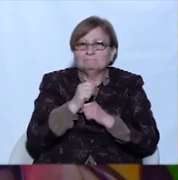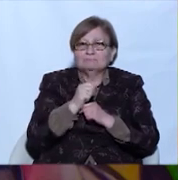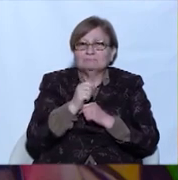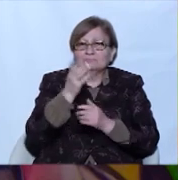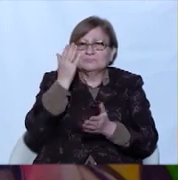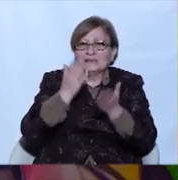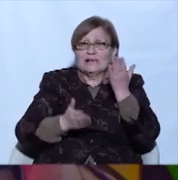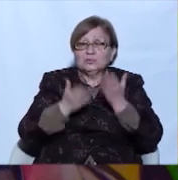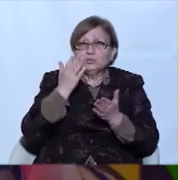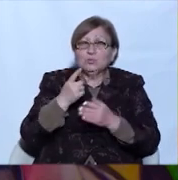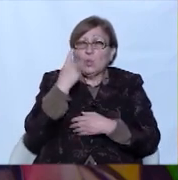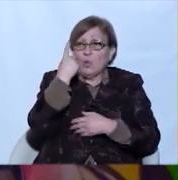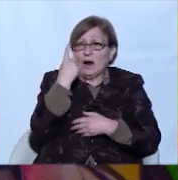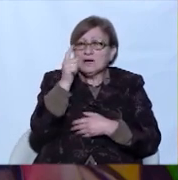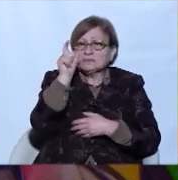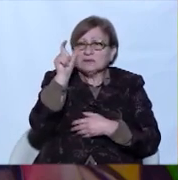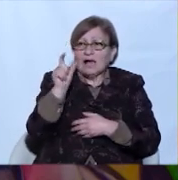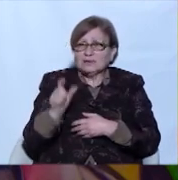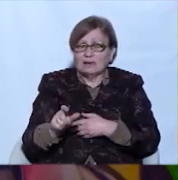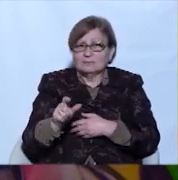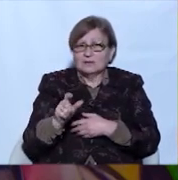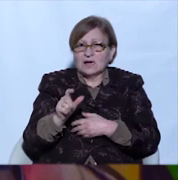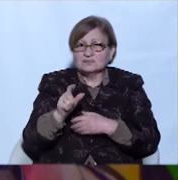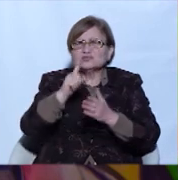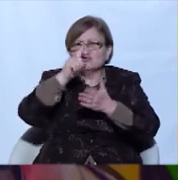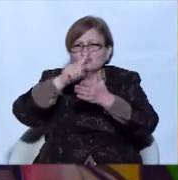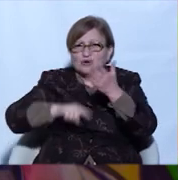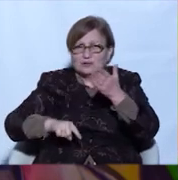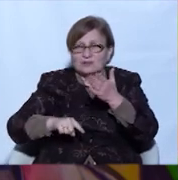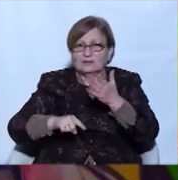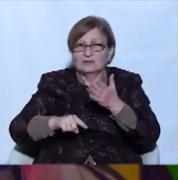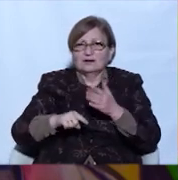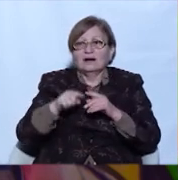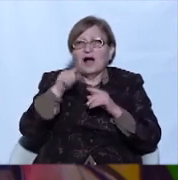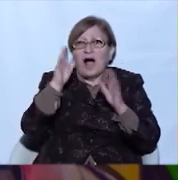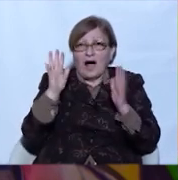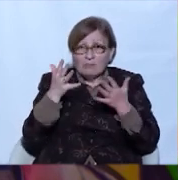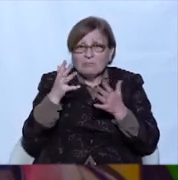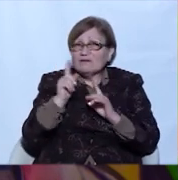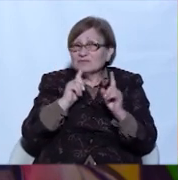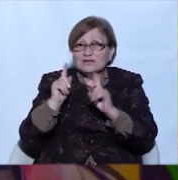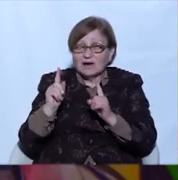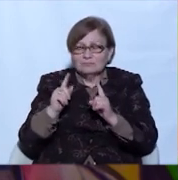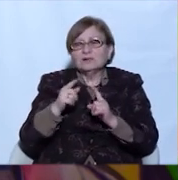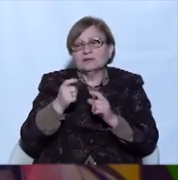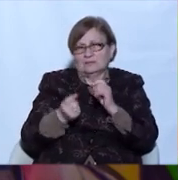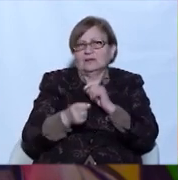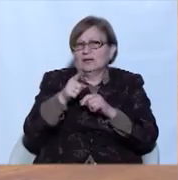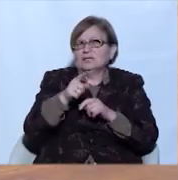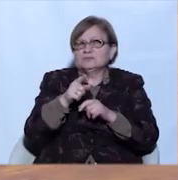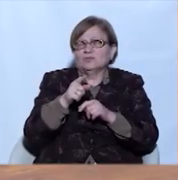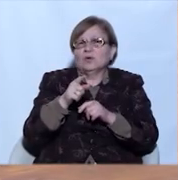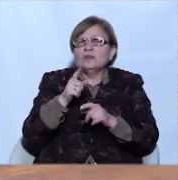თუ ერთ ადამიანს მაინც შეერა როგორ შეიძლება ის ამბავი ნამდვილი